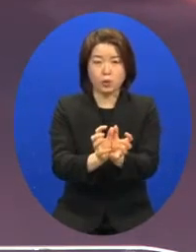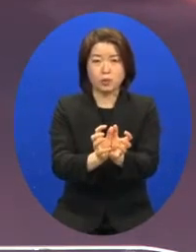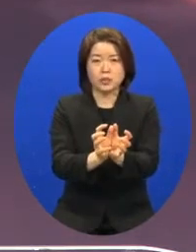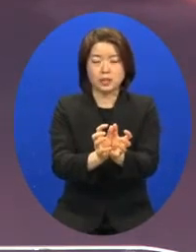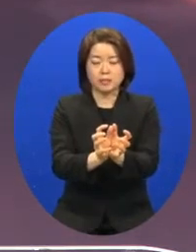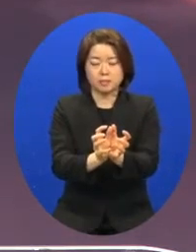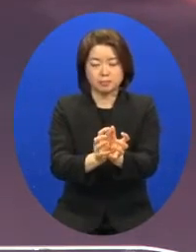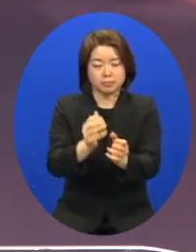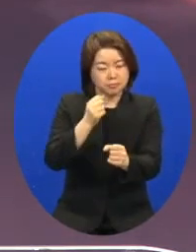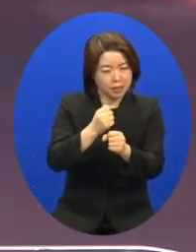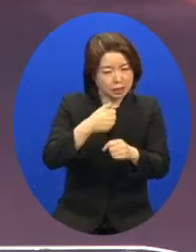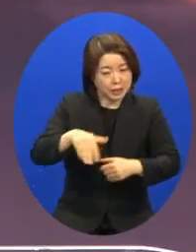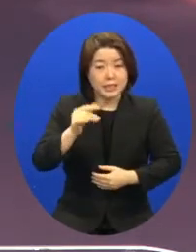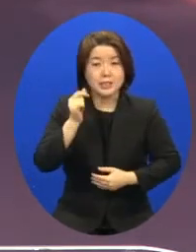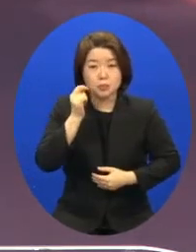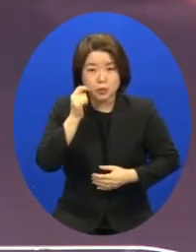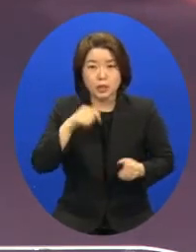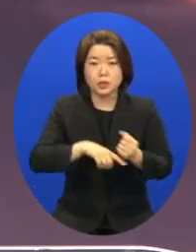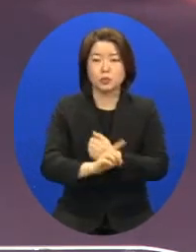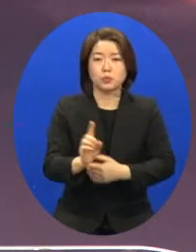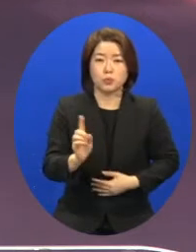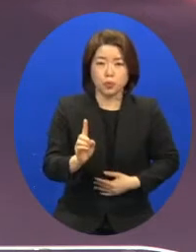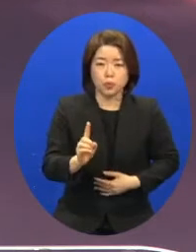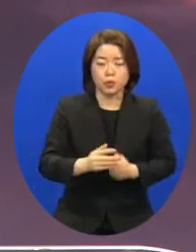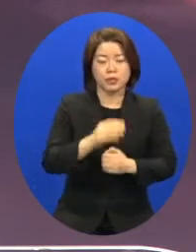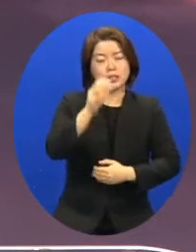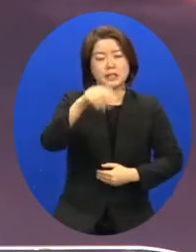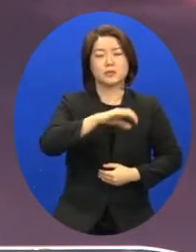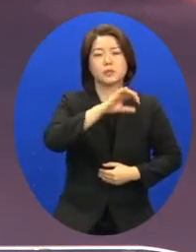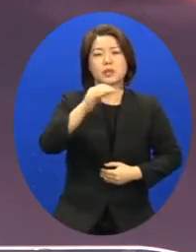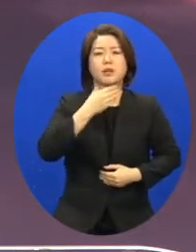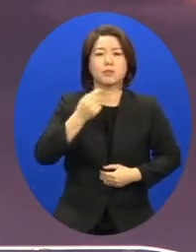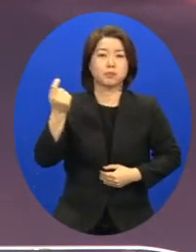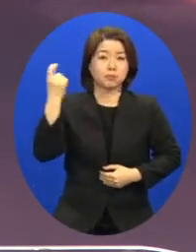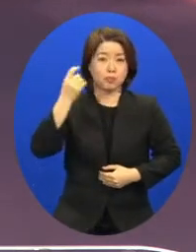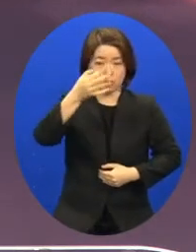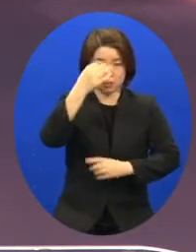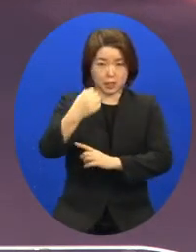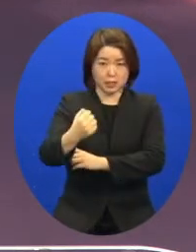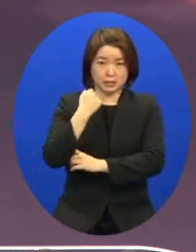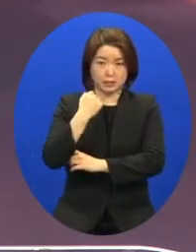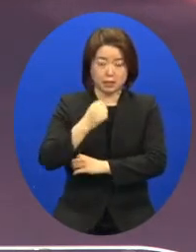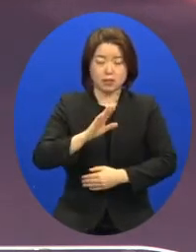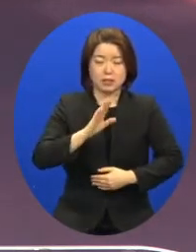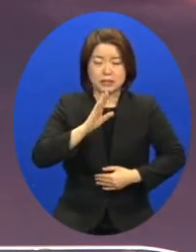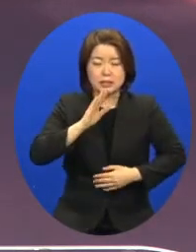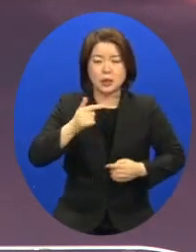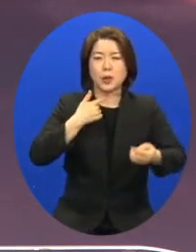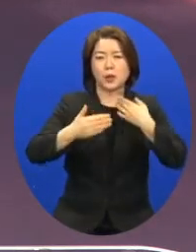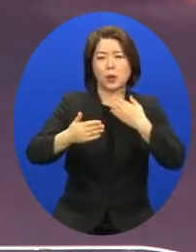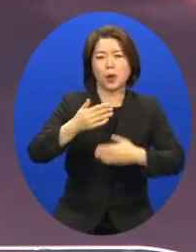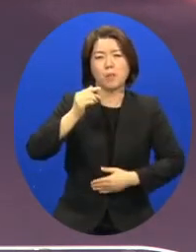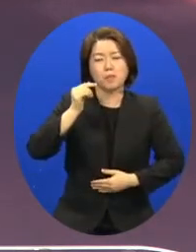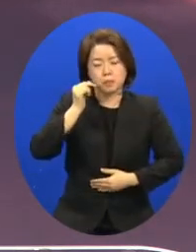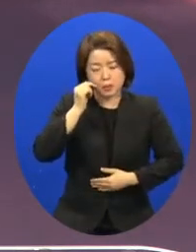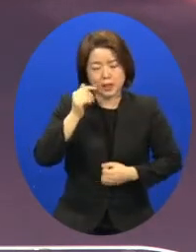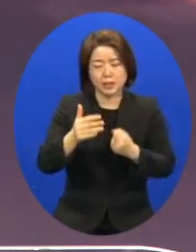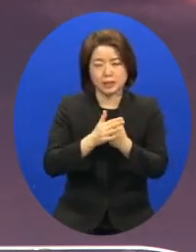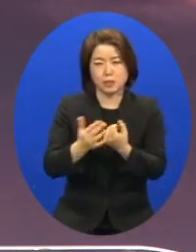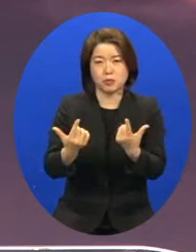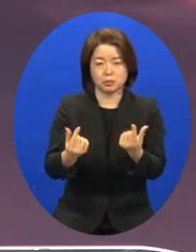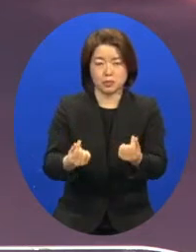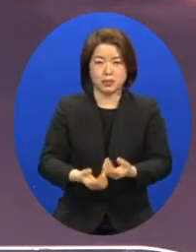꾸리고 살지 못하는 이유는 십자가의 복음의 능력을 실제로는 경험하고 있지 않기 때문에